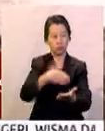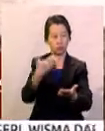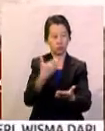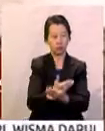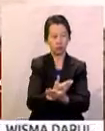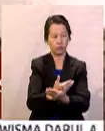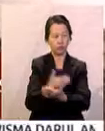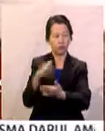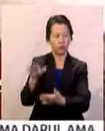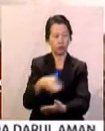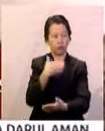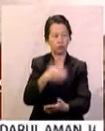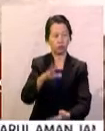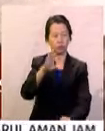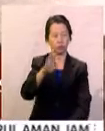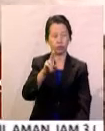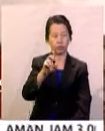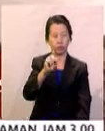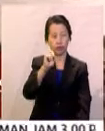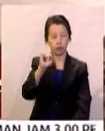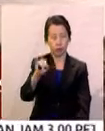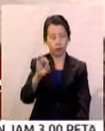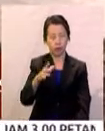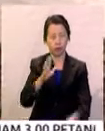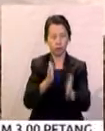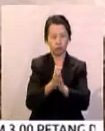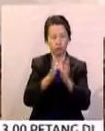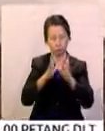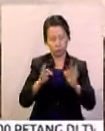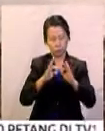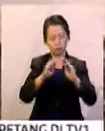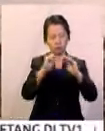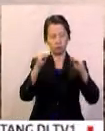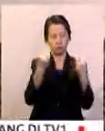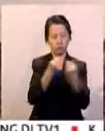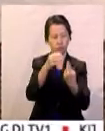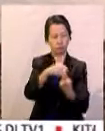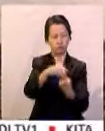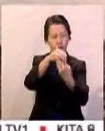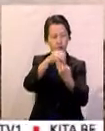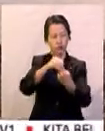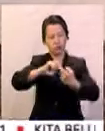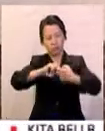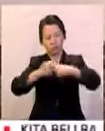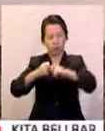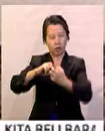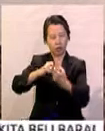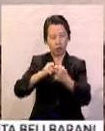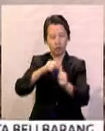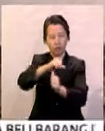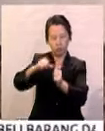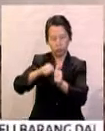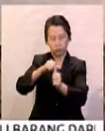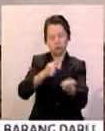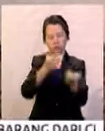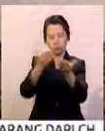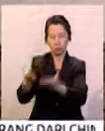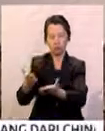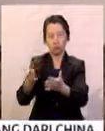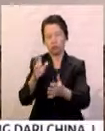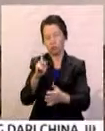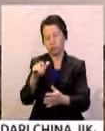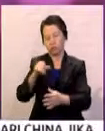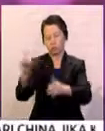Lagu Buai. Jelasnya lagu tersebut mengangkat kisah kemasyarakatan khususnya permasalahan sosial yang membawa kepada